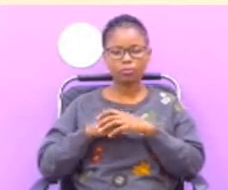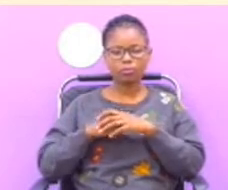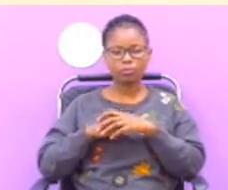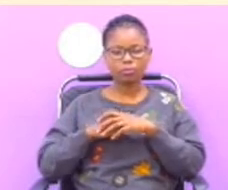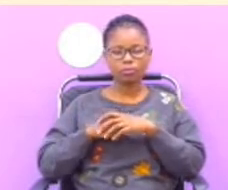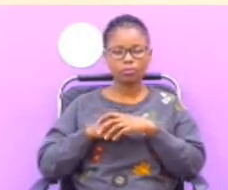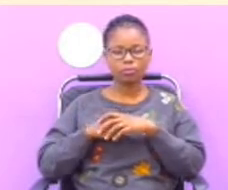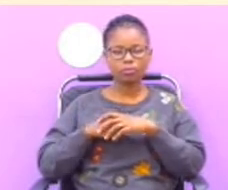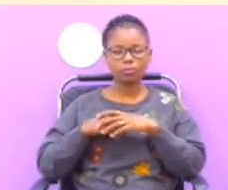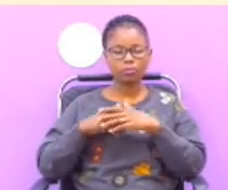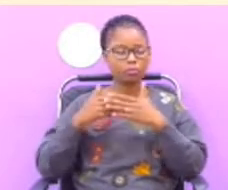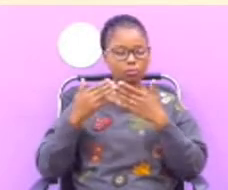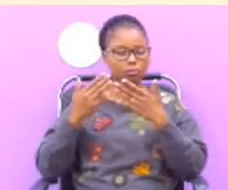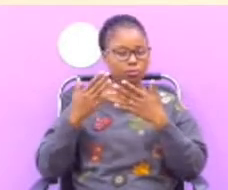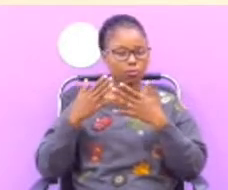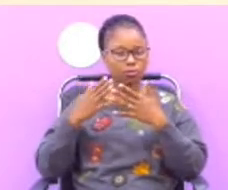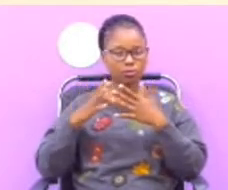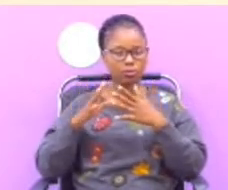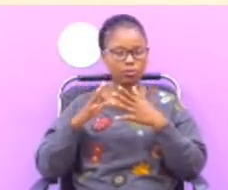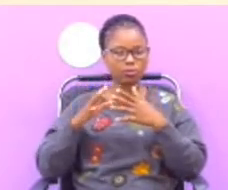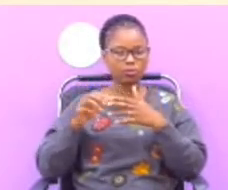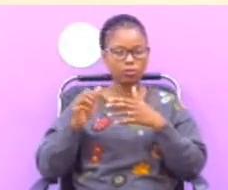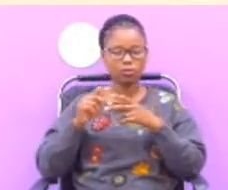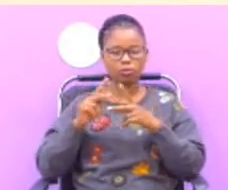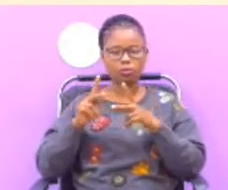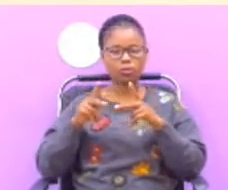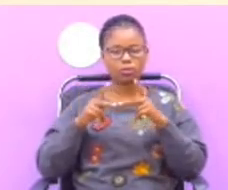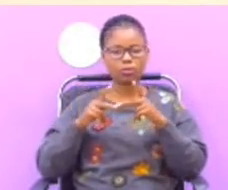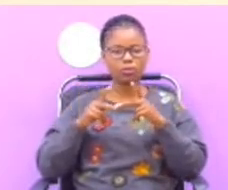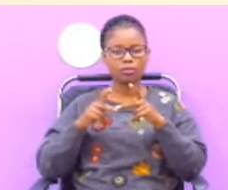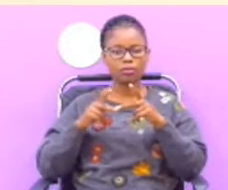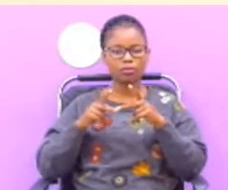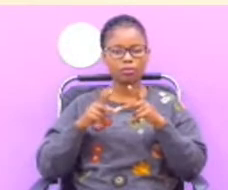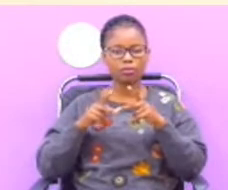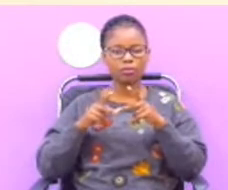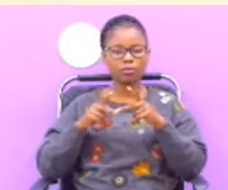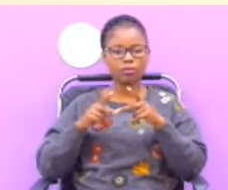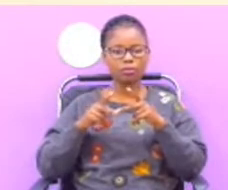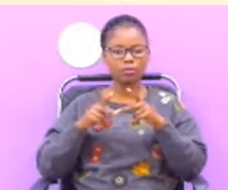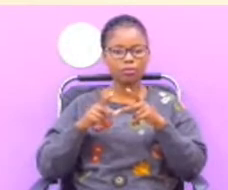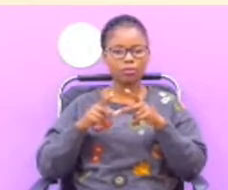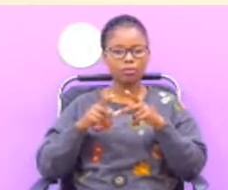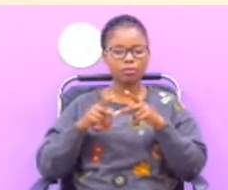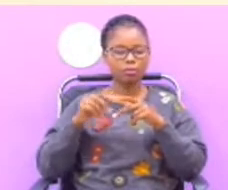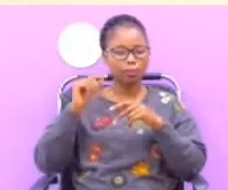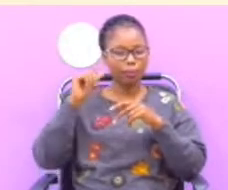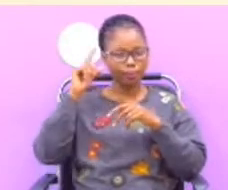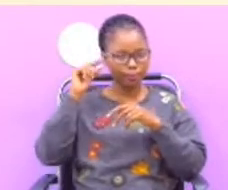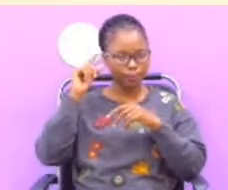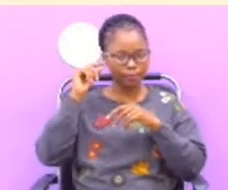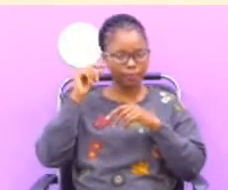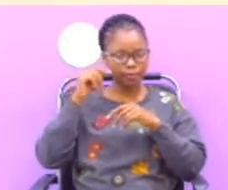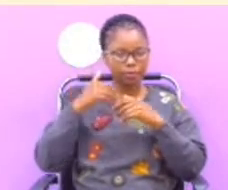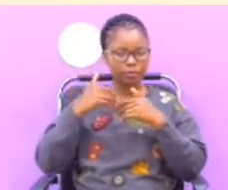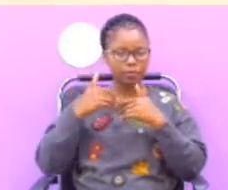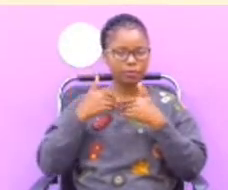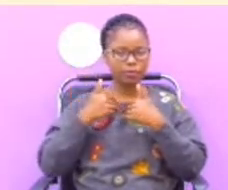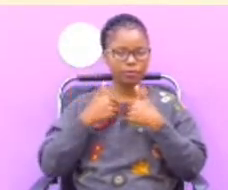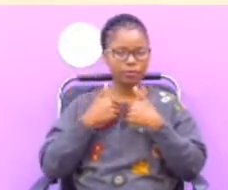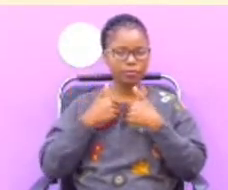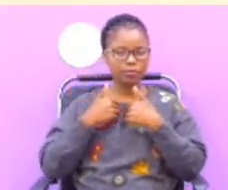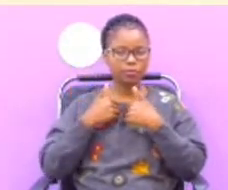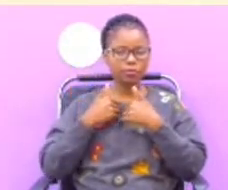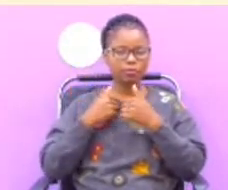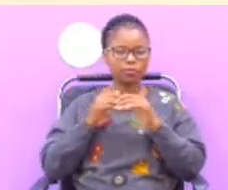tũtiũĩ kana ni kũrĩ na kũkũngĩ ĩmwe nĩ kũrĩ Whale na Shark ndiũĩ kana ni